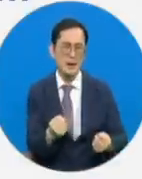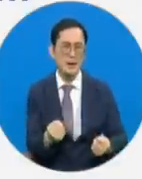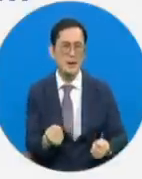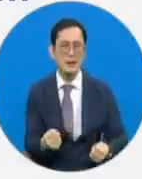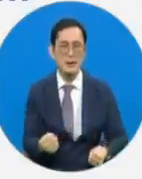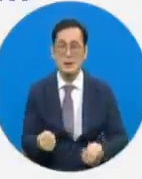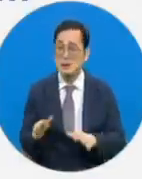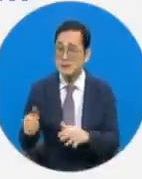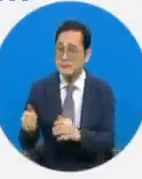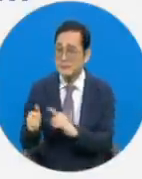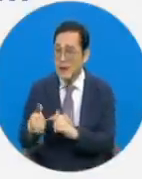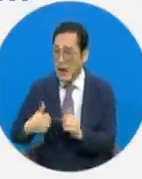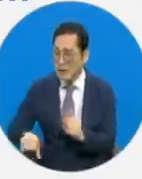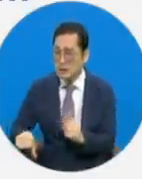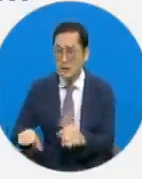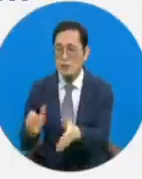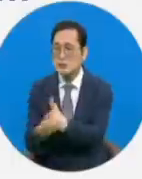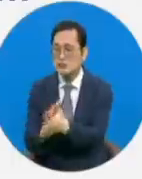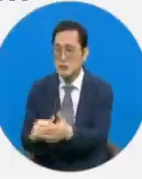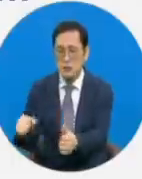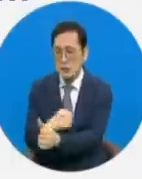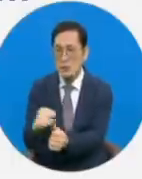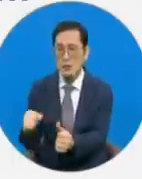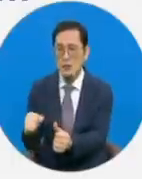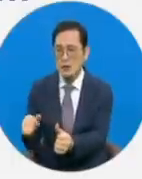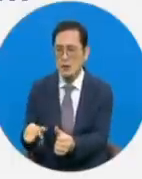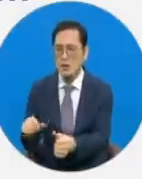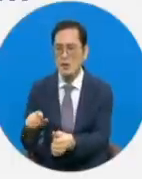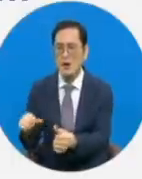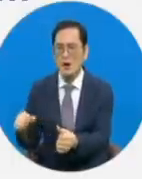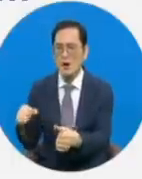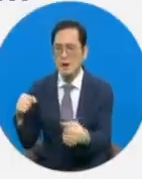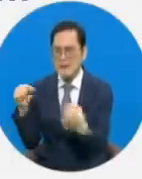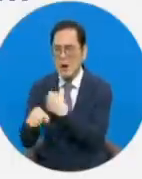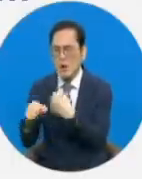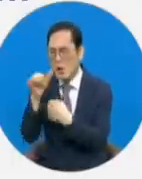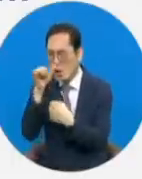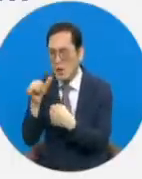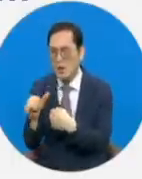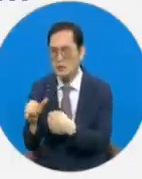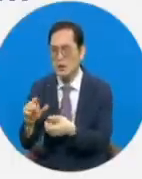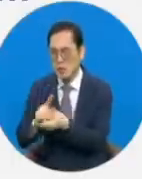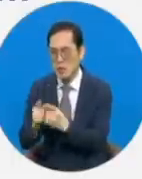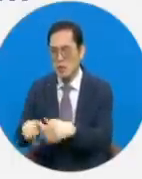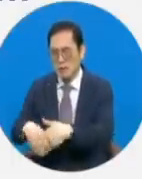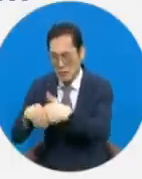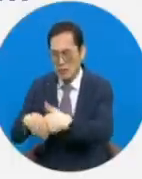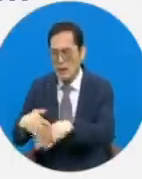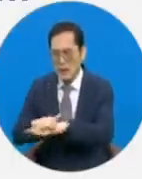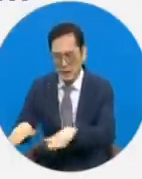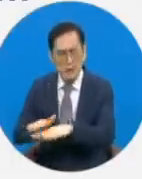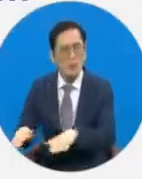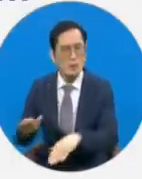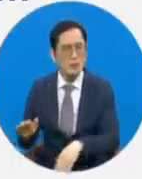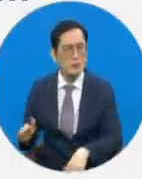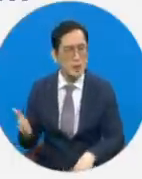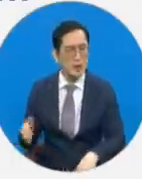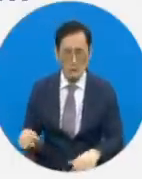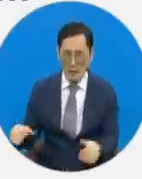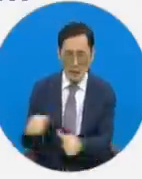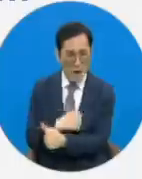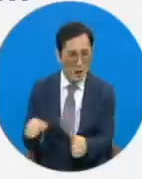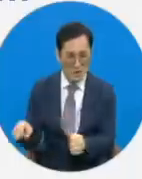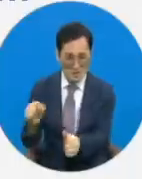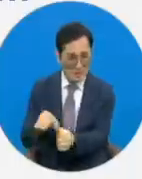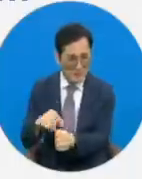가해자 피해자가 친한 사이로 지내고 있다. 이렇게 얘기를 했는데 김광산 변호사님 이 입장문 봤을 때 해명이 충분히 됐다고 설명이